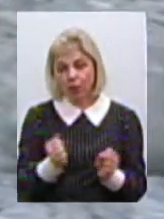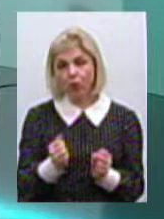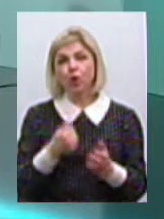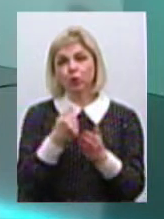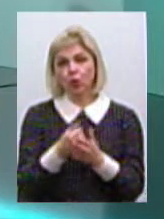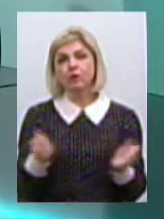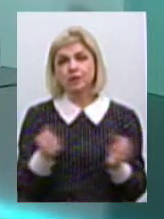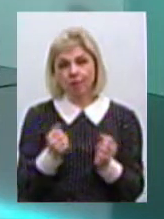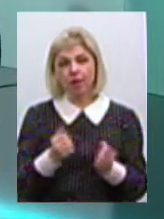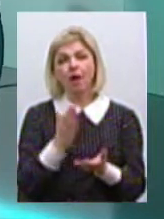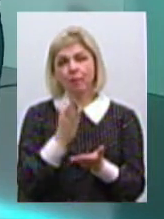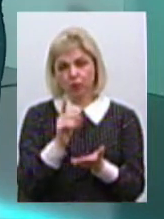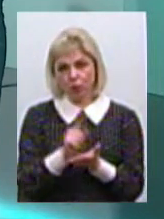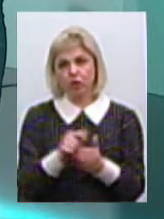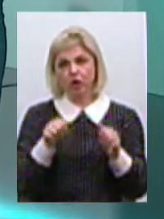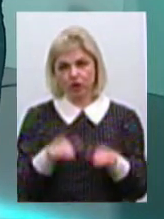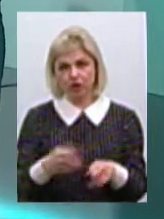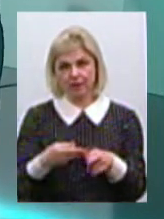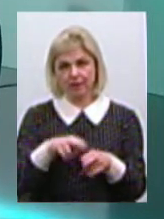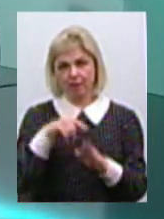до зими ми маємо вирішити це питання.